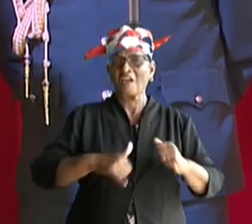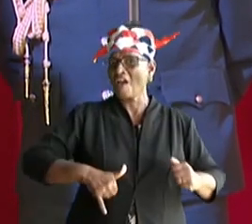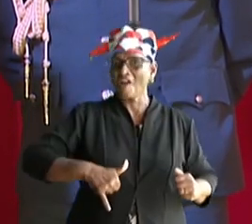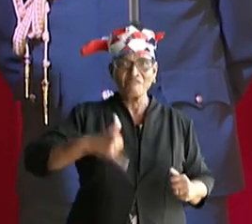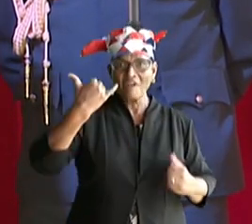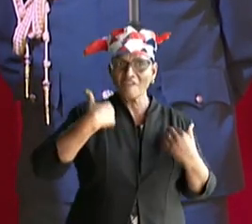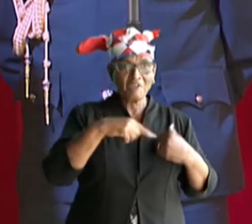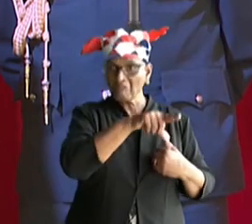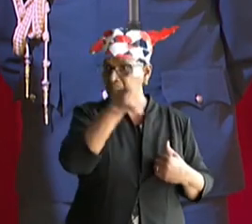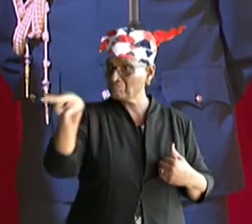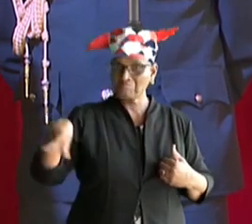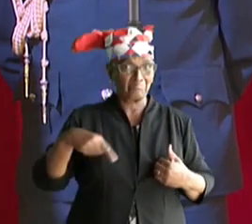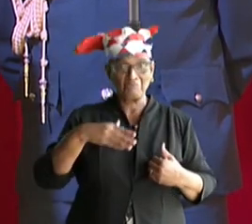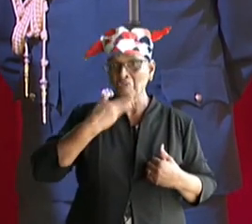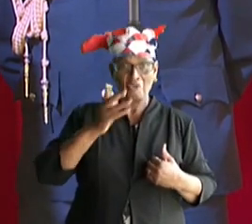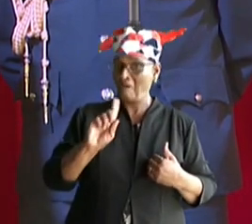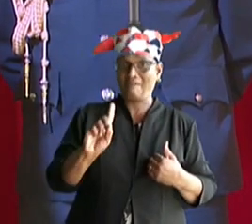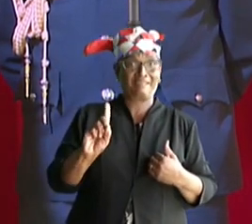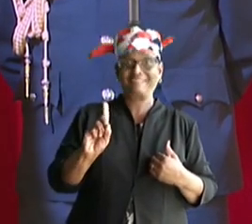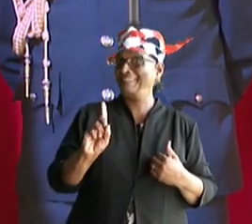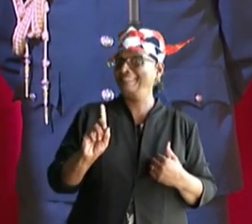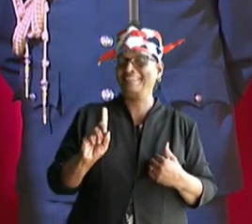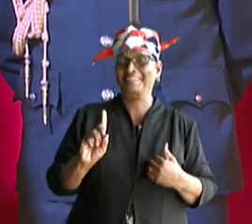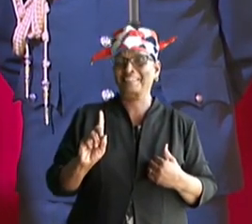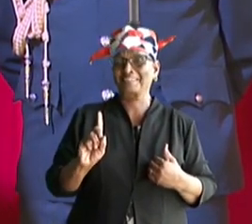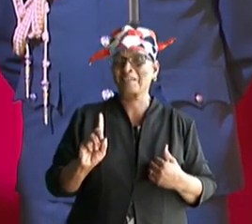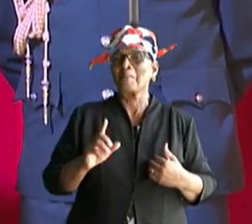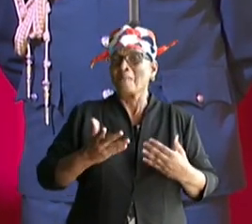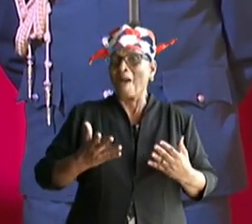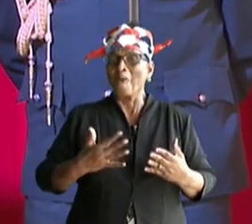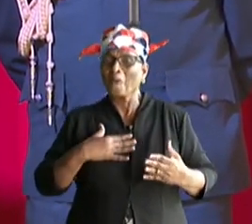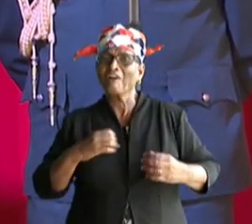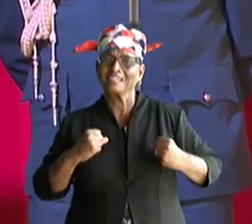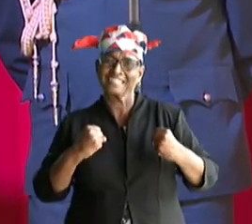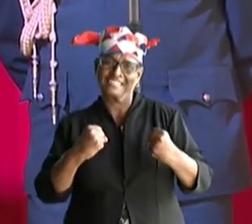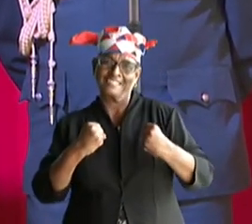jong, maar nog net zo gedreven.